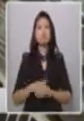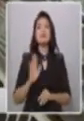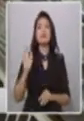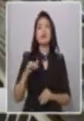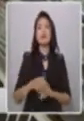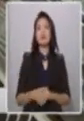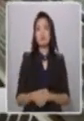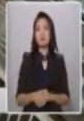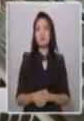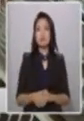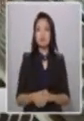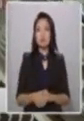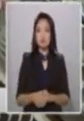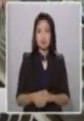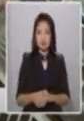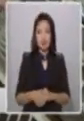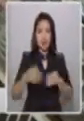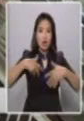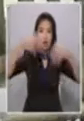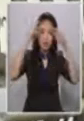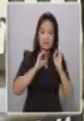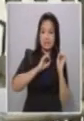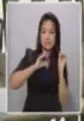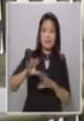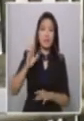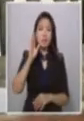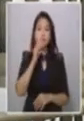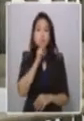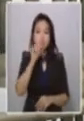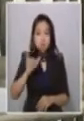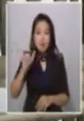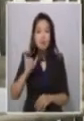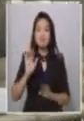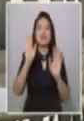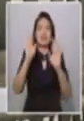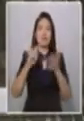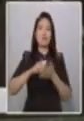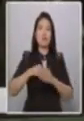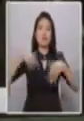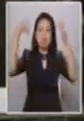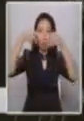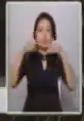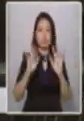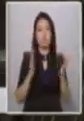าฝนยิ่งทิ้งใหญ่ช่วงหรือยังไงนะ ฝนทิ้งช่วง ฝนไม่ตก ฝนไม่ตก